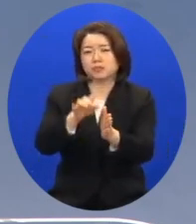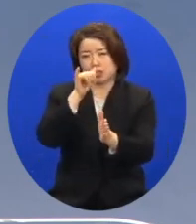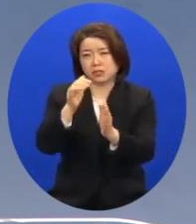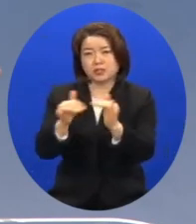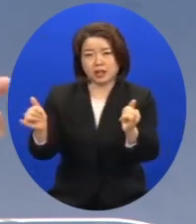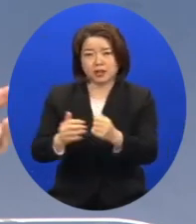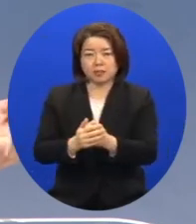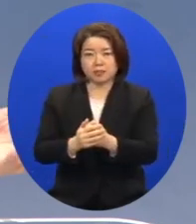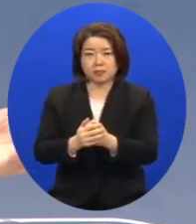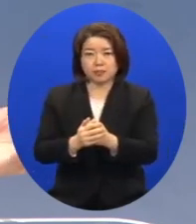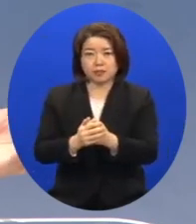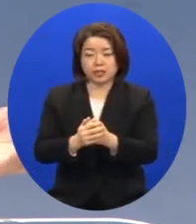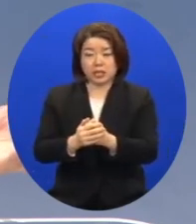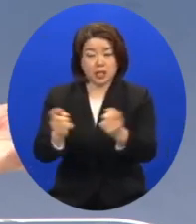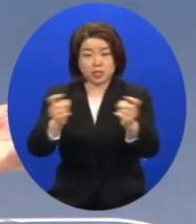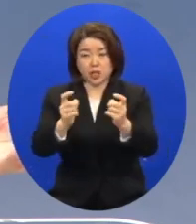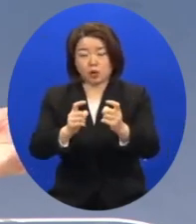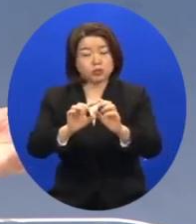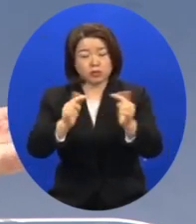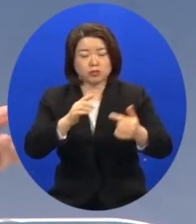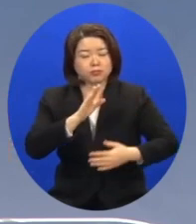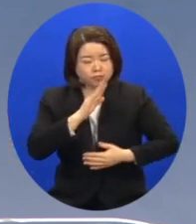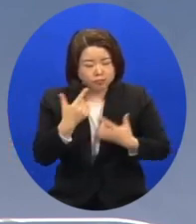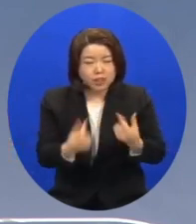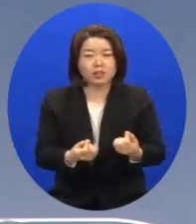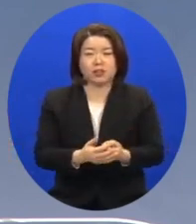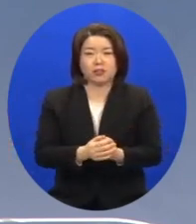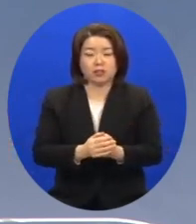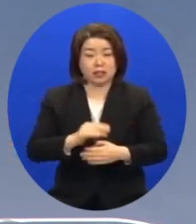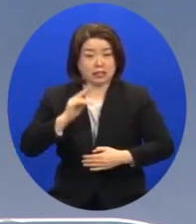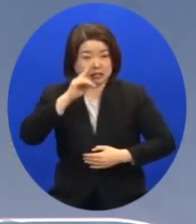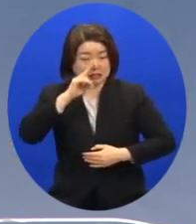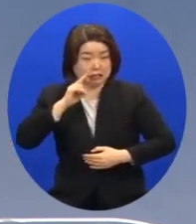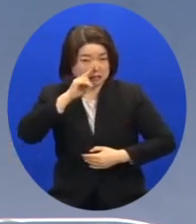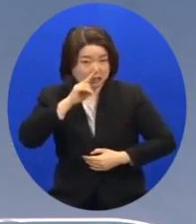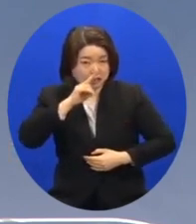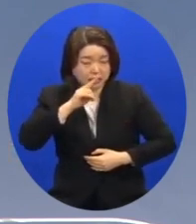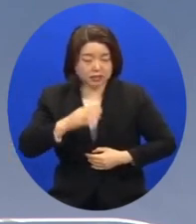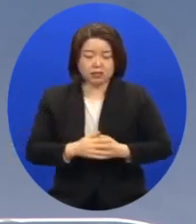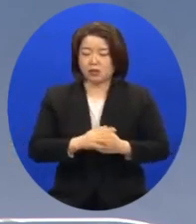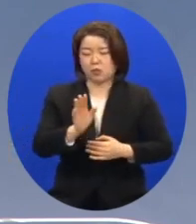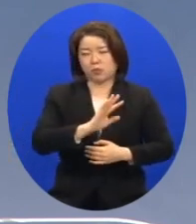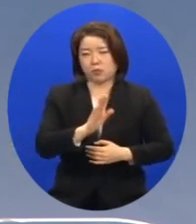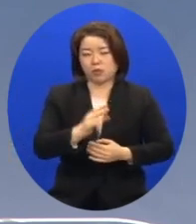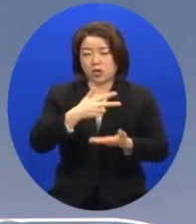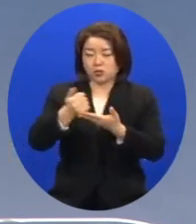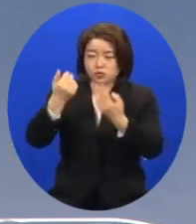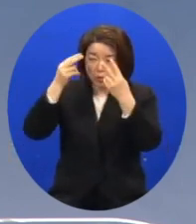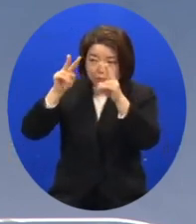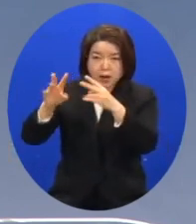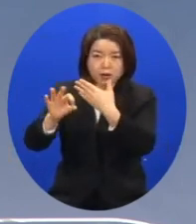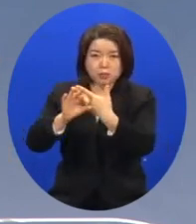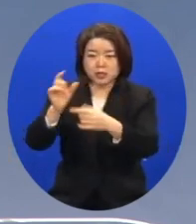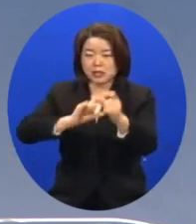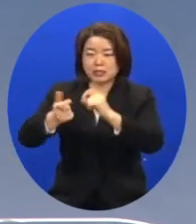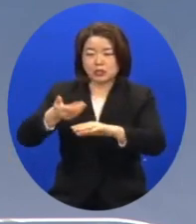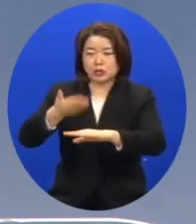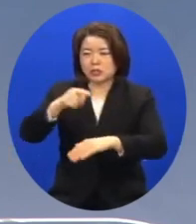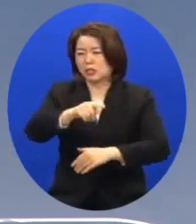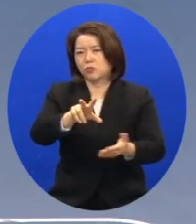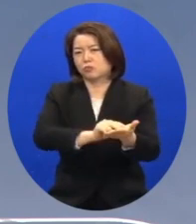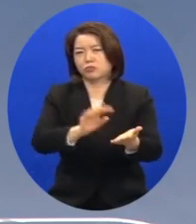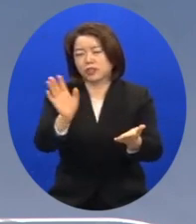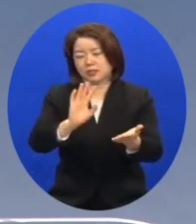싸우지 않는 건 말할 것도 없고 지기 질투 주님 바라 보고 나면 더 이상 내게는 문제가